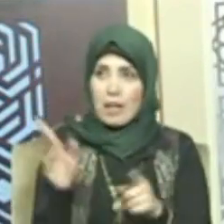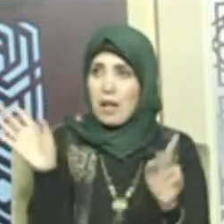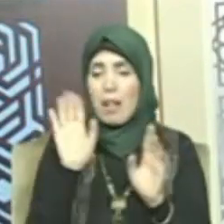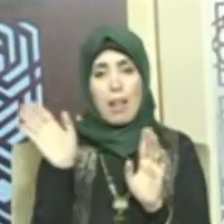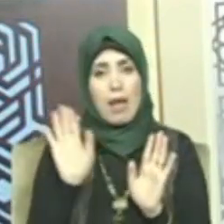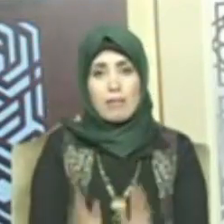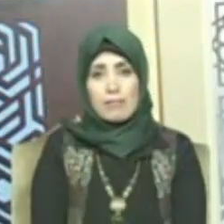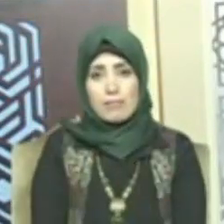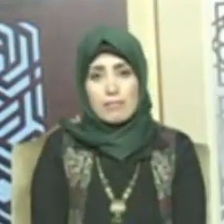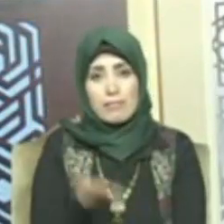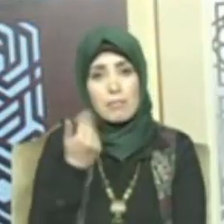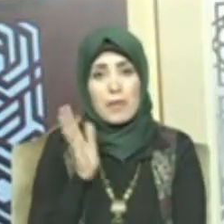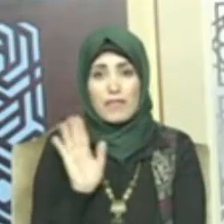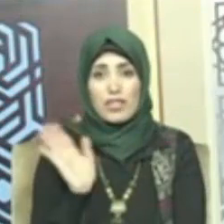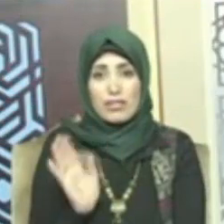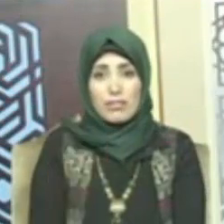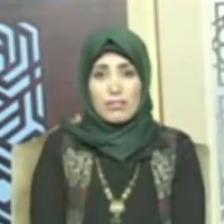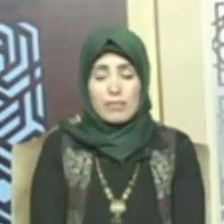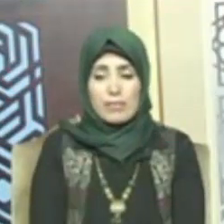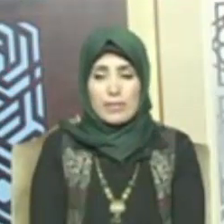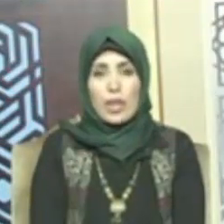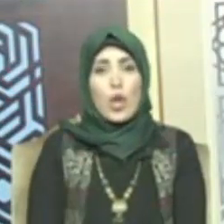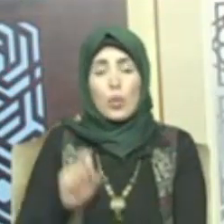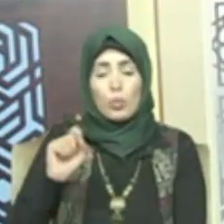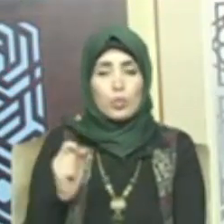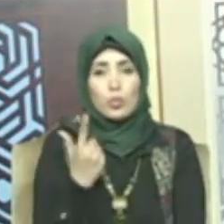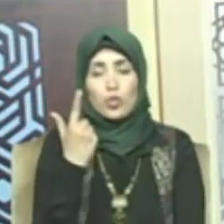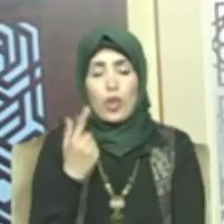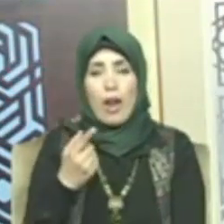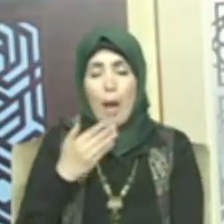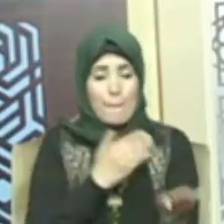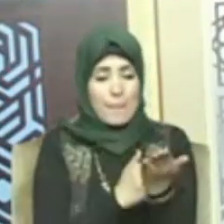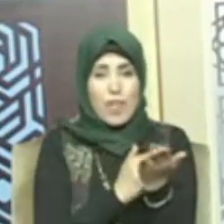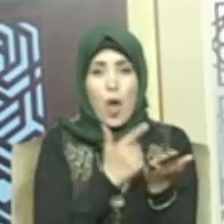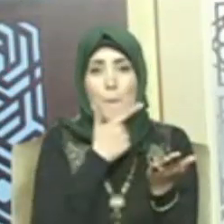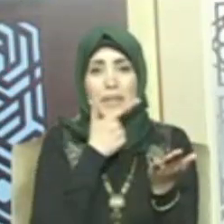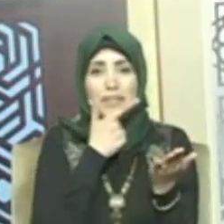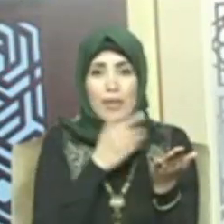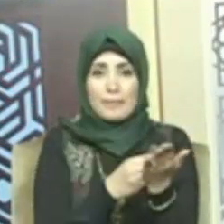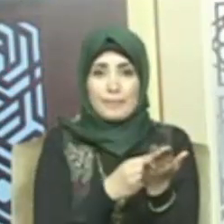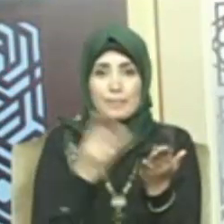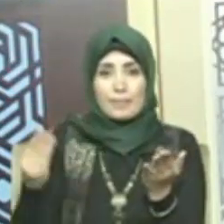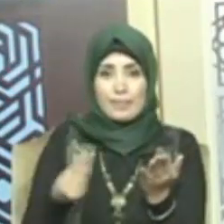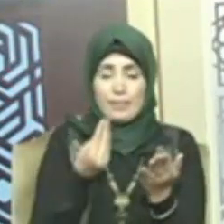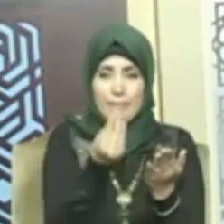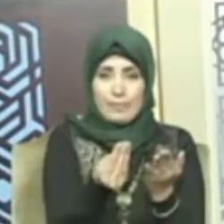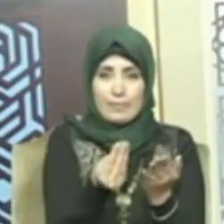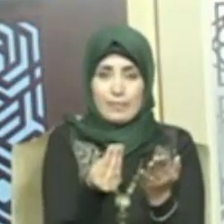فتخرج له بطاقة صغيرة بيضاء، فيقول الرجل: